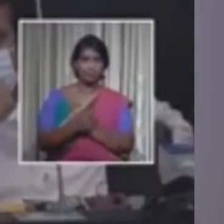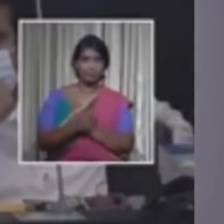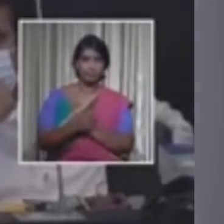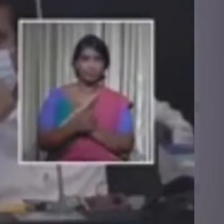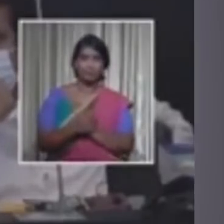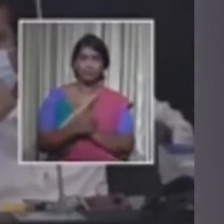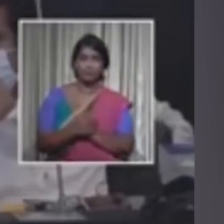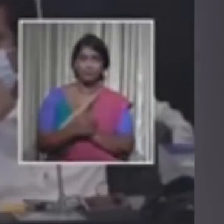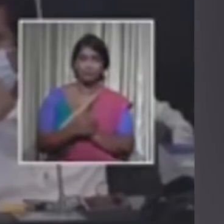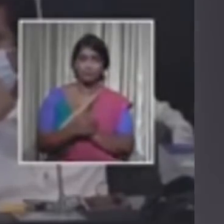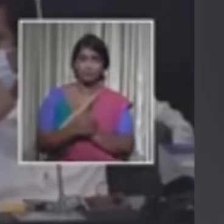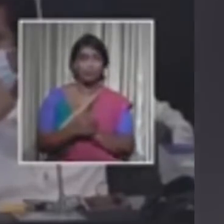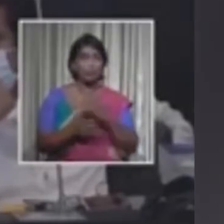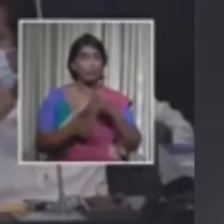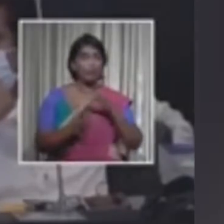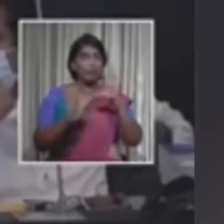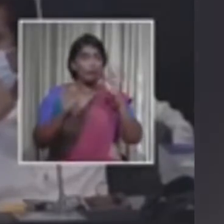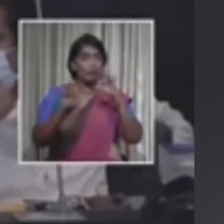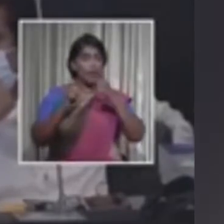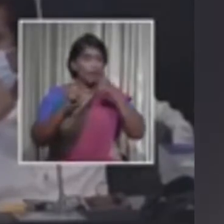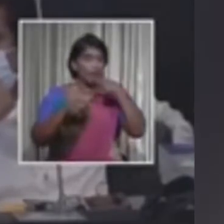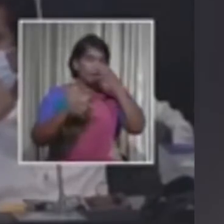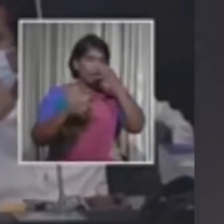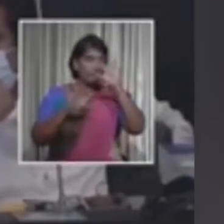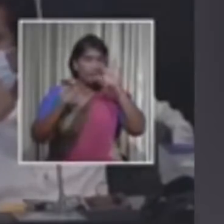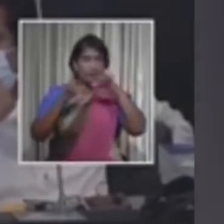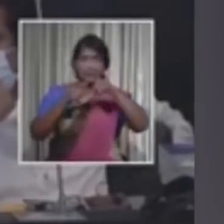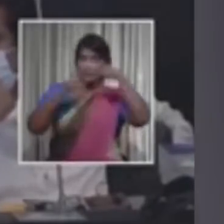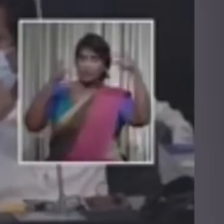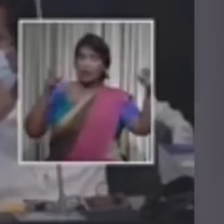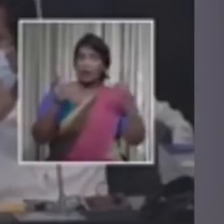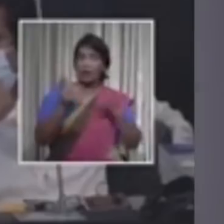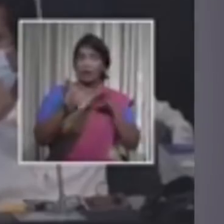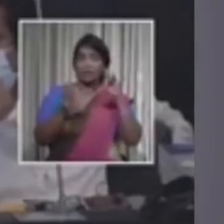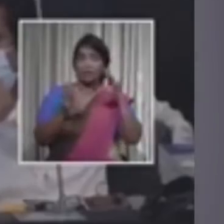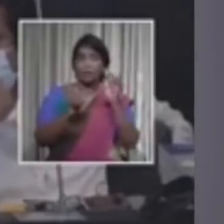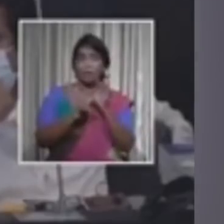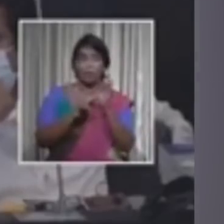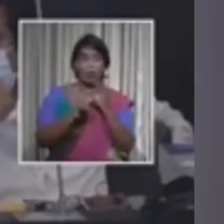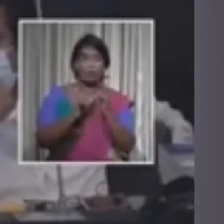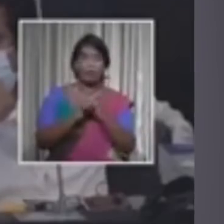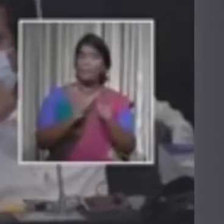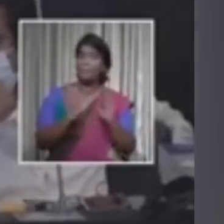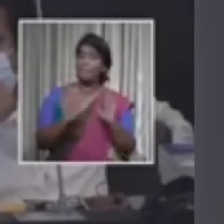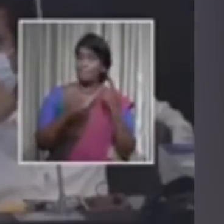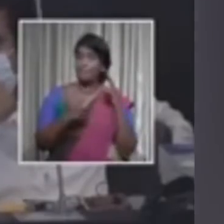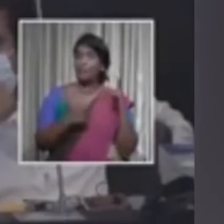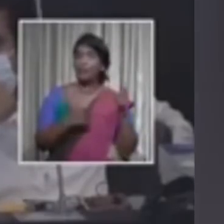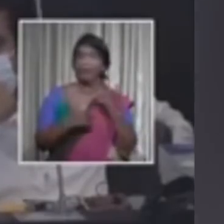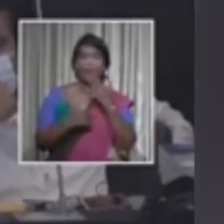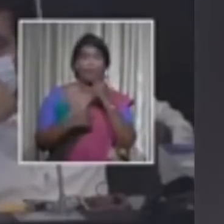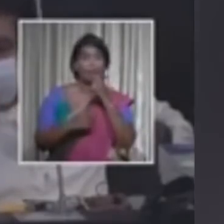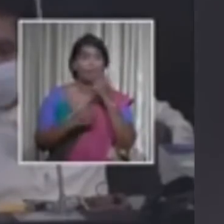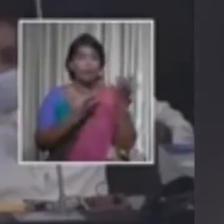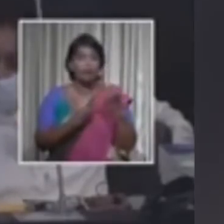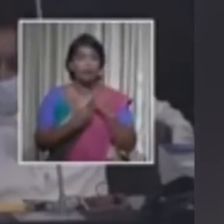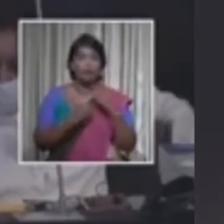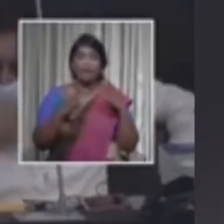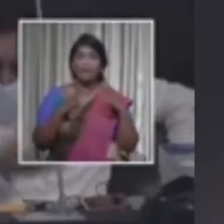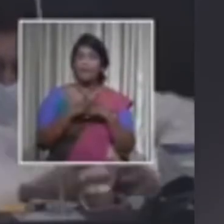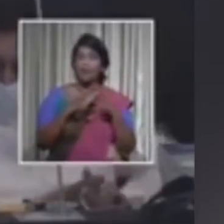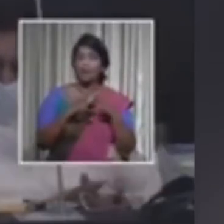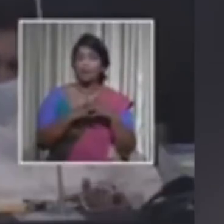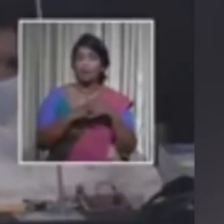இருப்பதாக அவர் கூறியுள்ளார். அத்துடன் தற்போது சமூக வலைதளங்களில் வெளியாகியுள்ள பிரபல பௌத்த பிக்கு ஒருவரும் அந்த புகைப்படத்தில் இருப்பதாகவும் சரத்